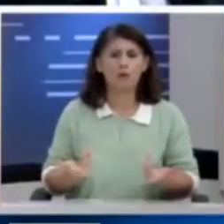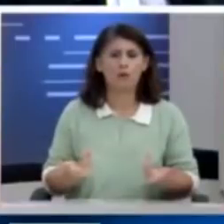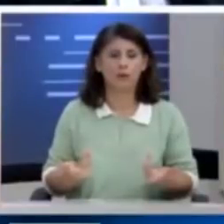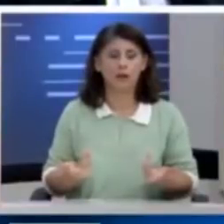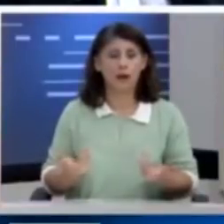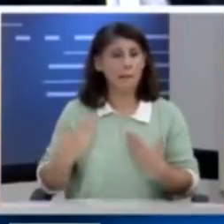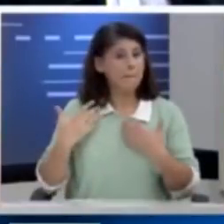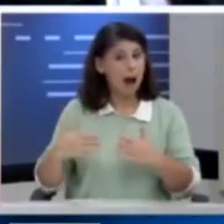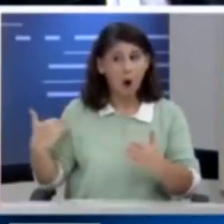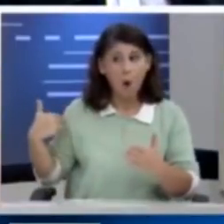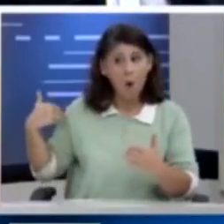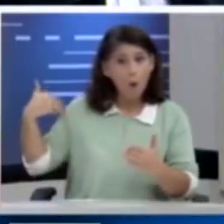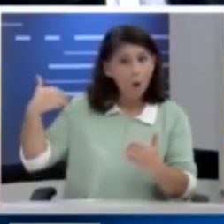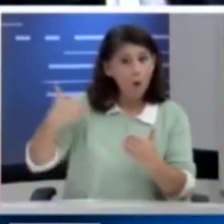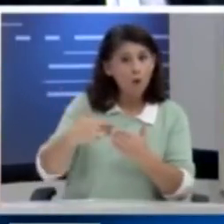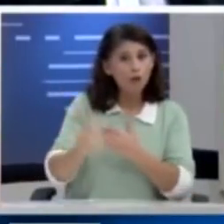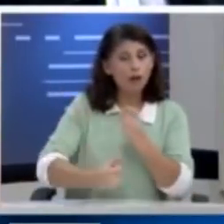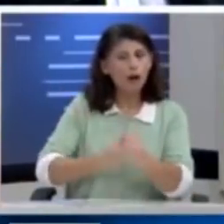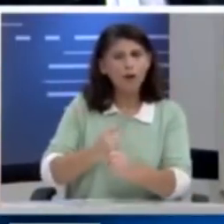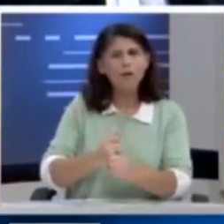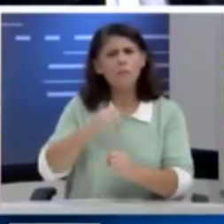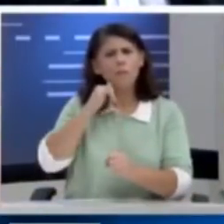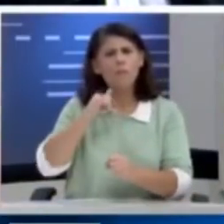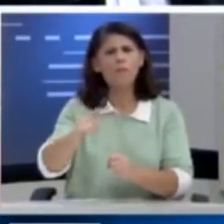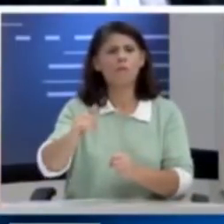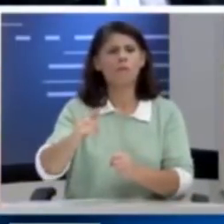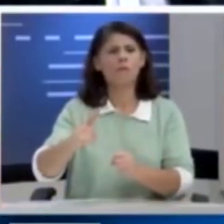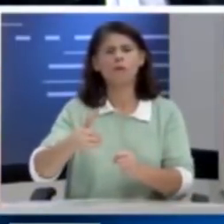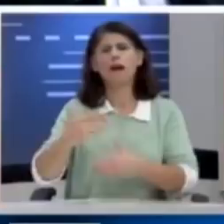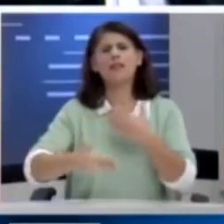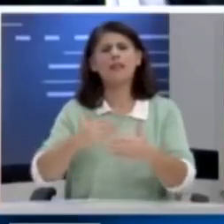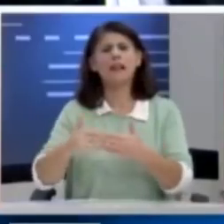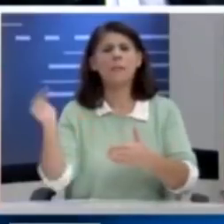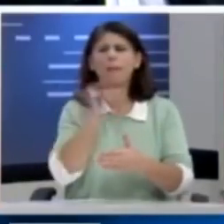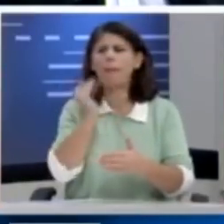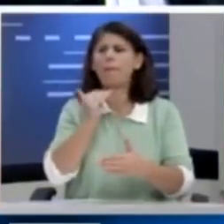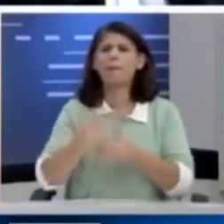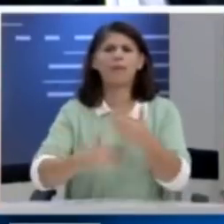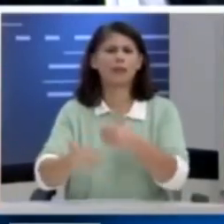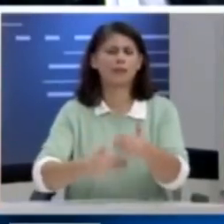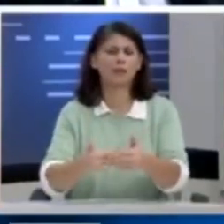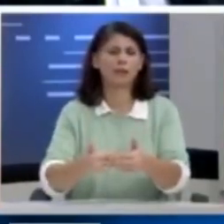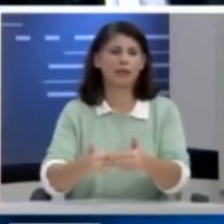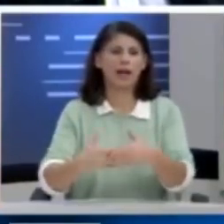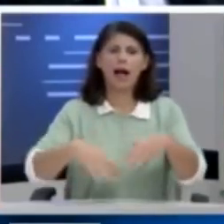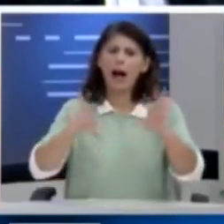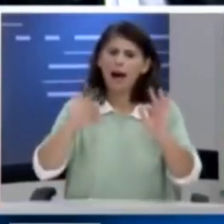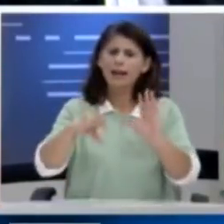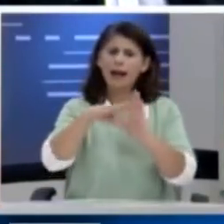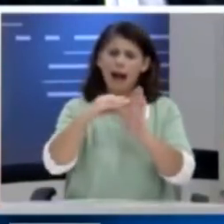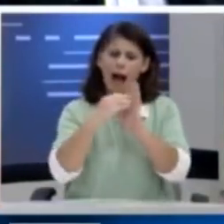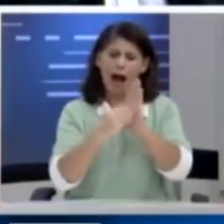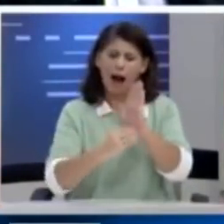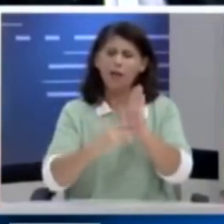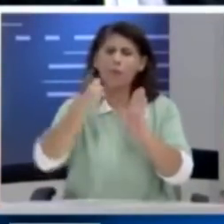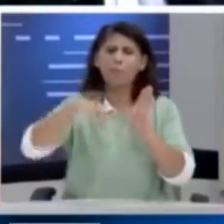Ήδη όλα αυτά τα χρόνια έχει πλέον παγιωθεί η διαδικασία του fast track σε όλα. Και επί της αρχής και επί των άρθρων, μία μέρα